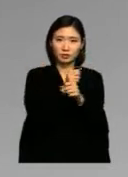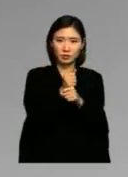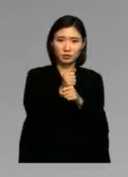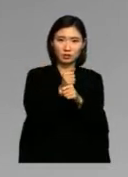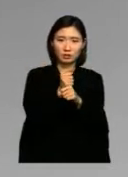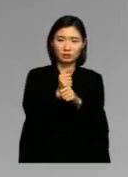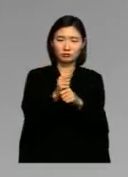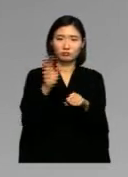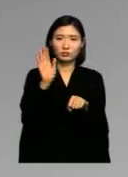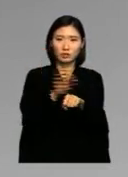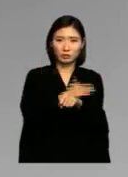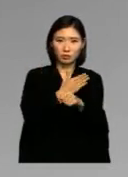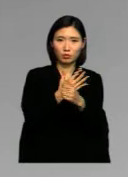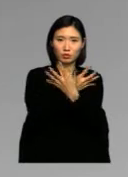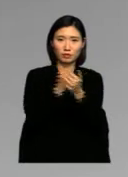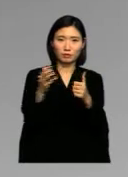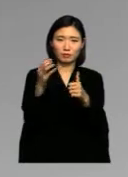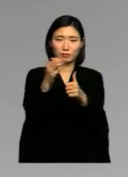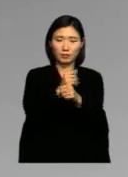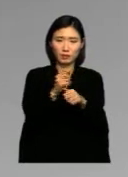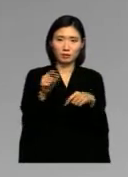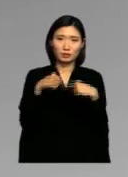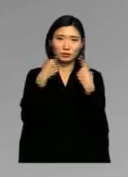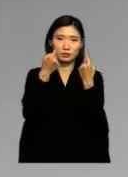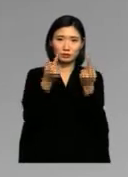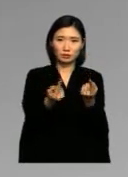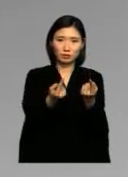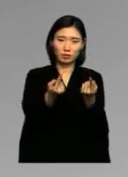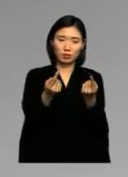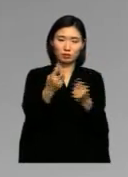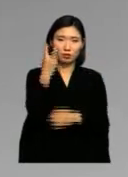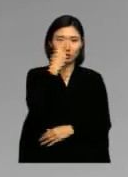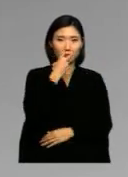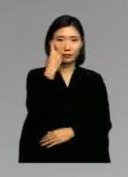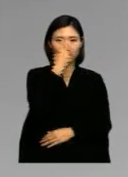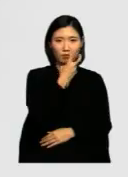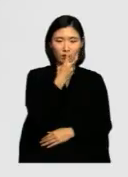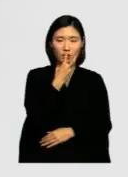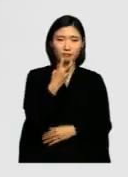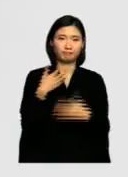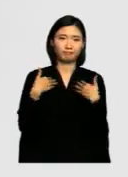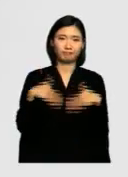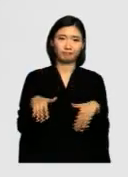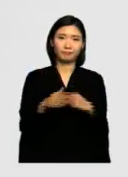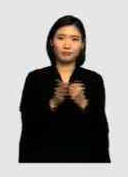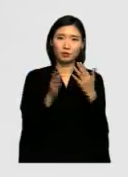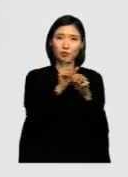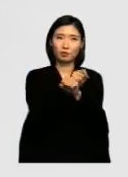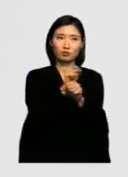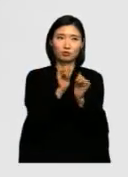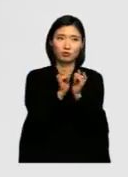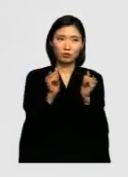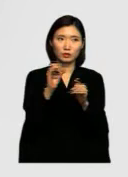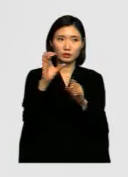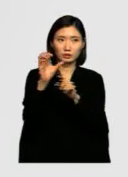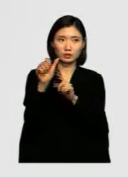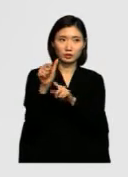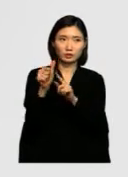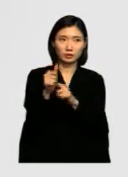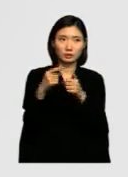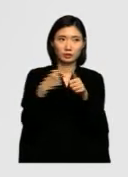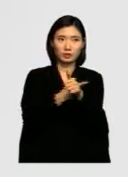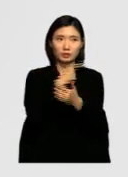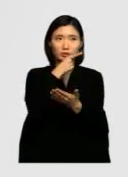계약을 체결했습니다. 입찰 참가 업체 자격 검토가 소홀했던 것입니다. 또 공무원 C씨는 자연재해